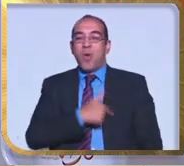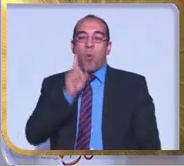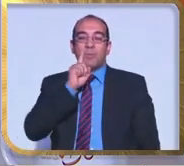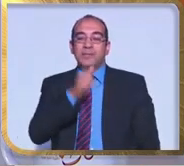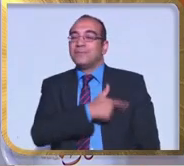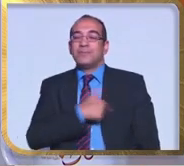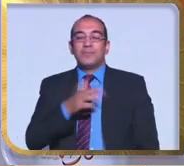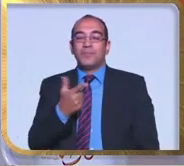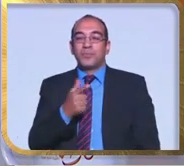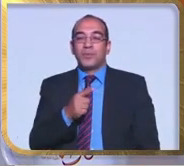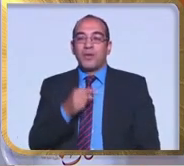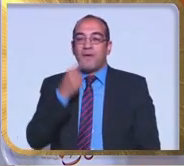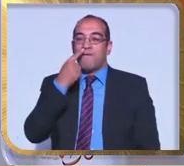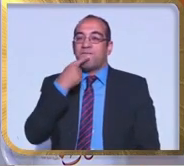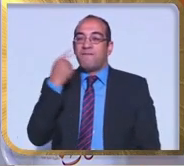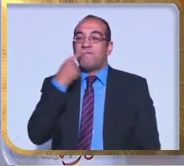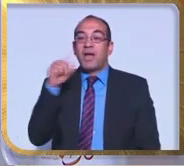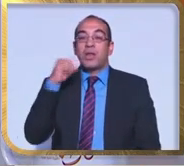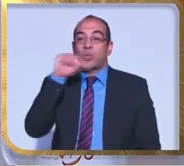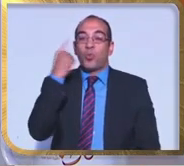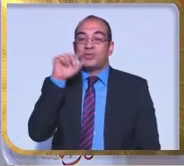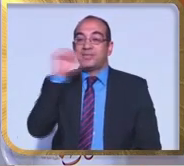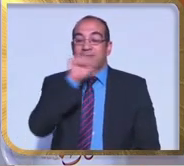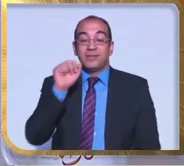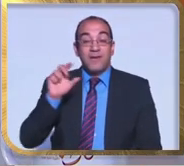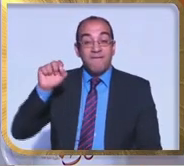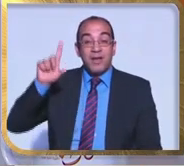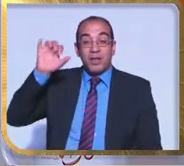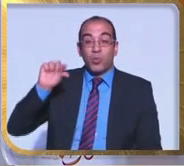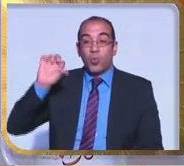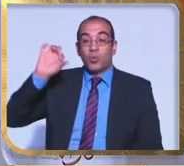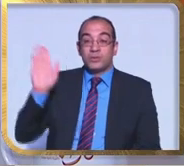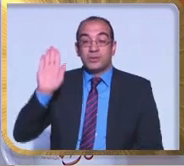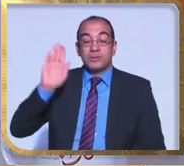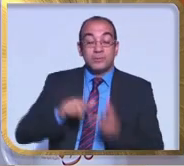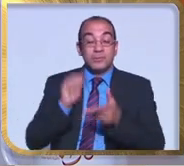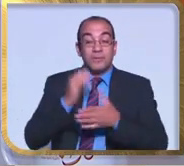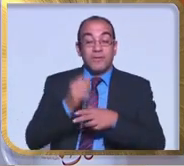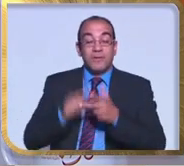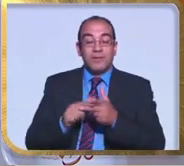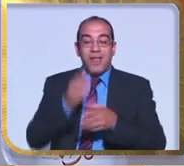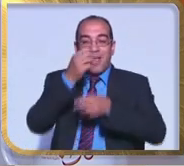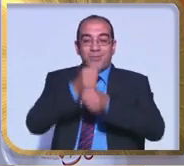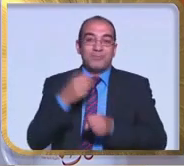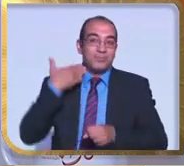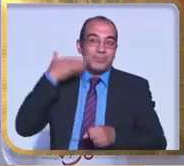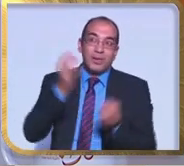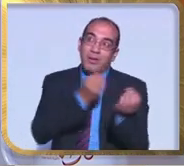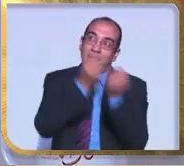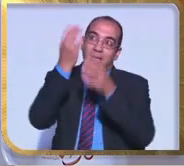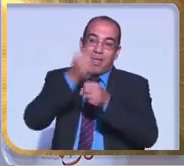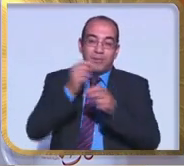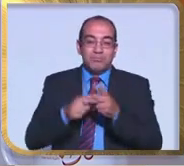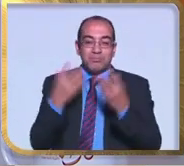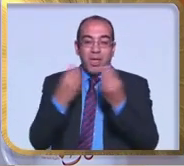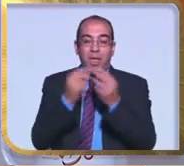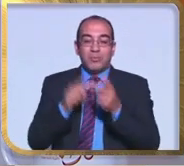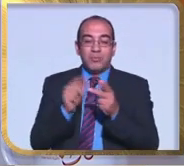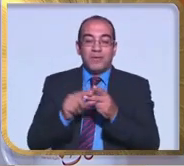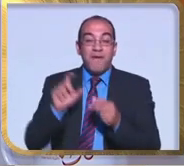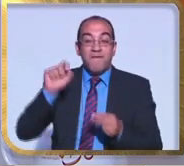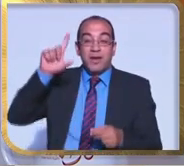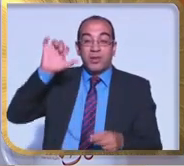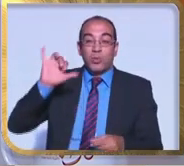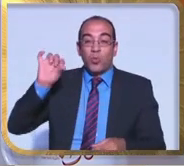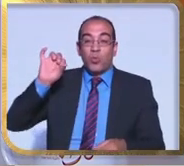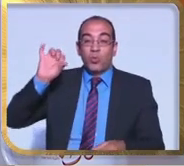ولاء؟ فردوس. ما شاء الله، الله يرزقها الفردوس الاعلى يا رب. اللهم امين. امين. اللهم امين اجمعين جميعا ان شاء